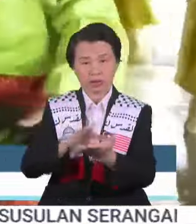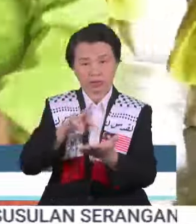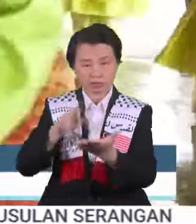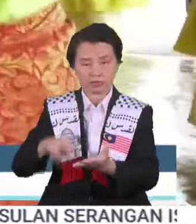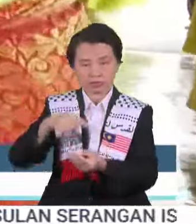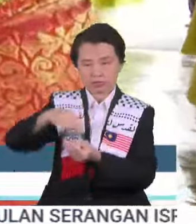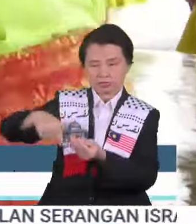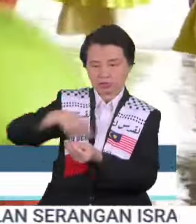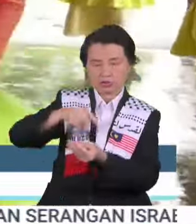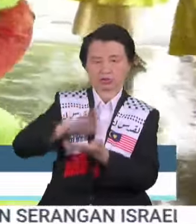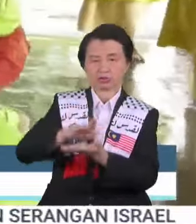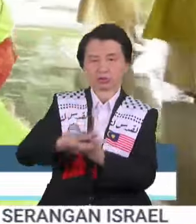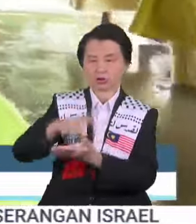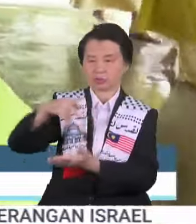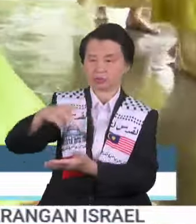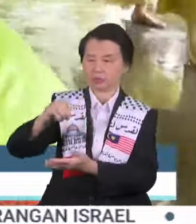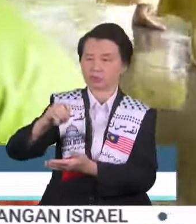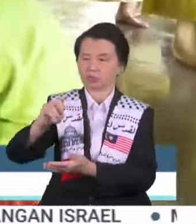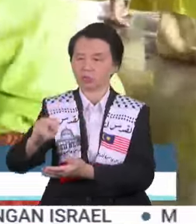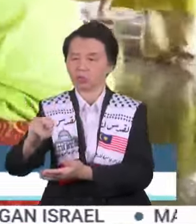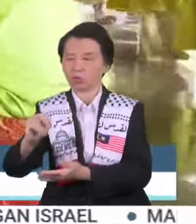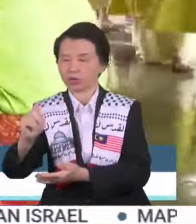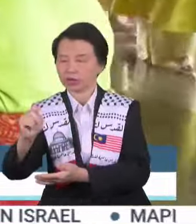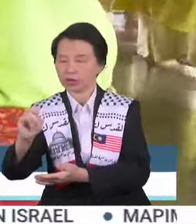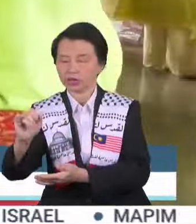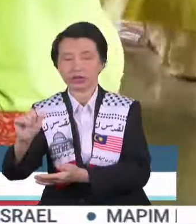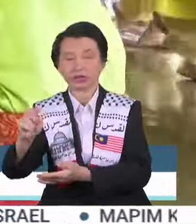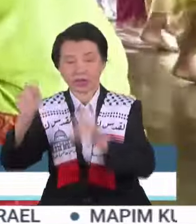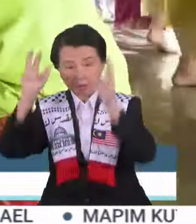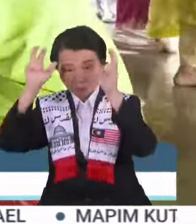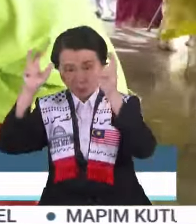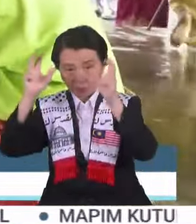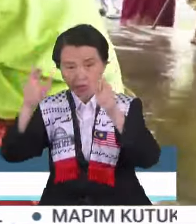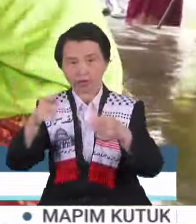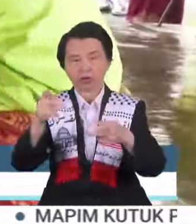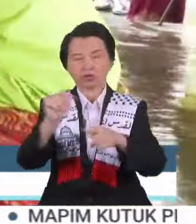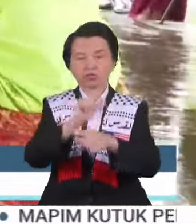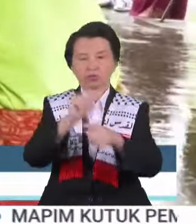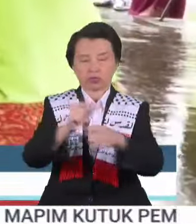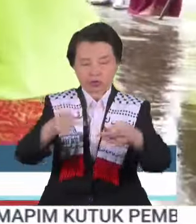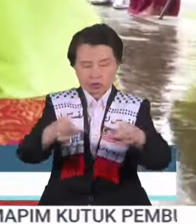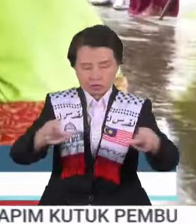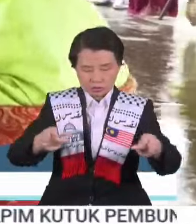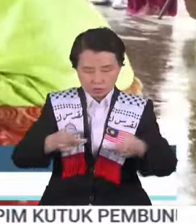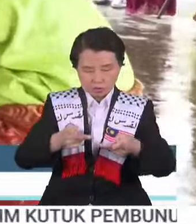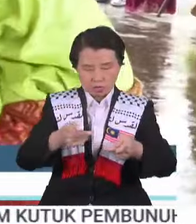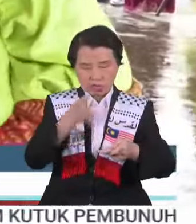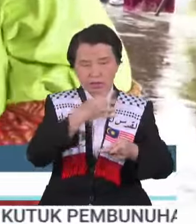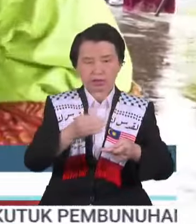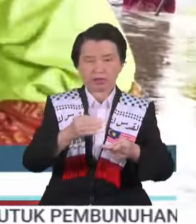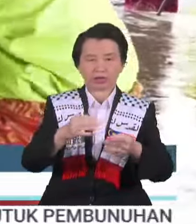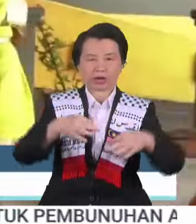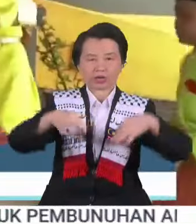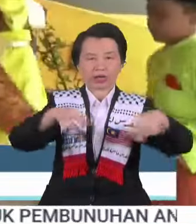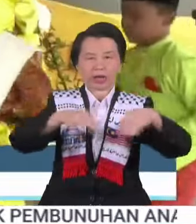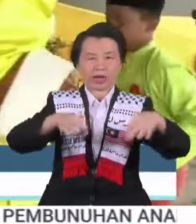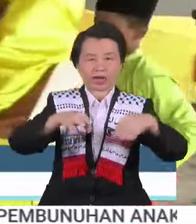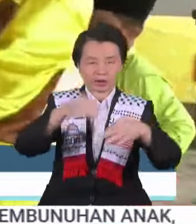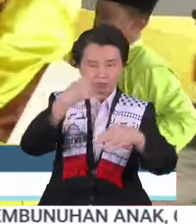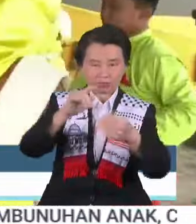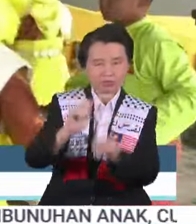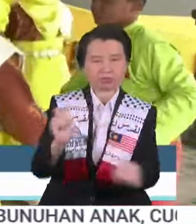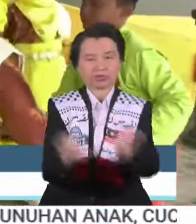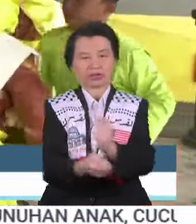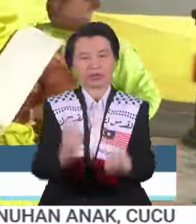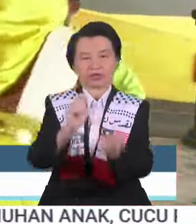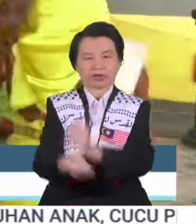Pontian. Antara yang menarik perhatian adalah penggunaan dulang dan kain untuk ditebar dalam tarian itu. Untuk pengetahuan